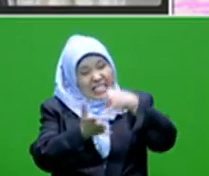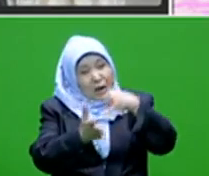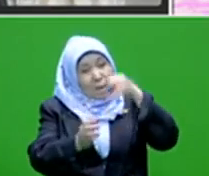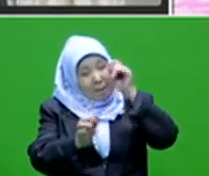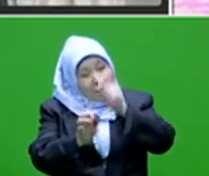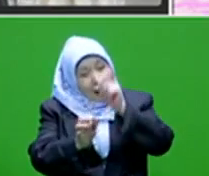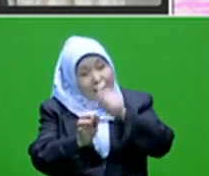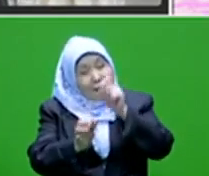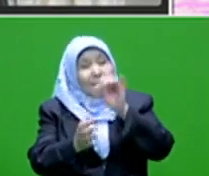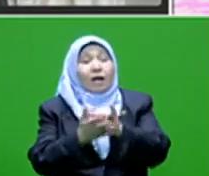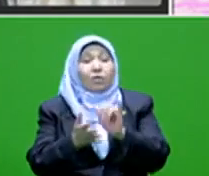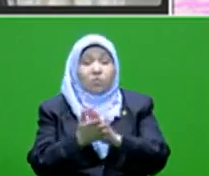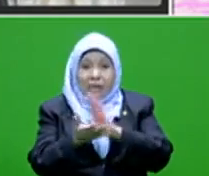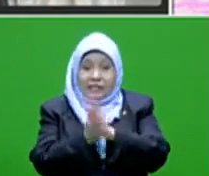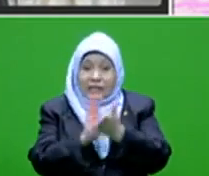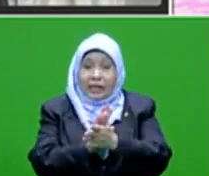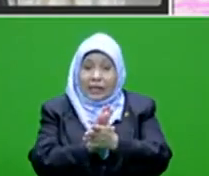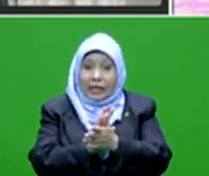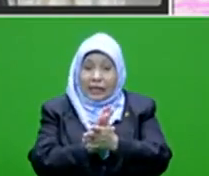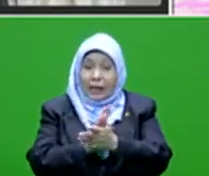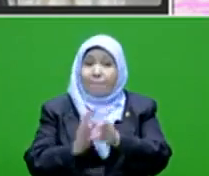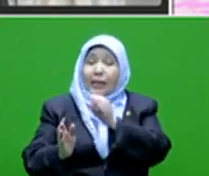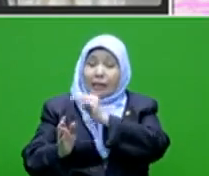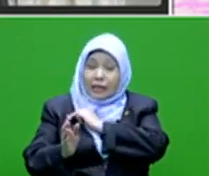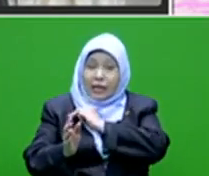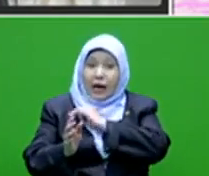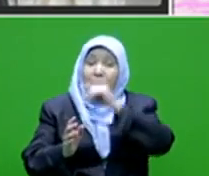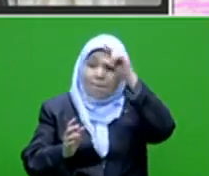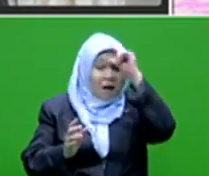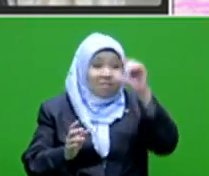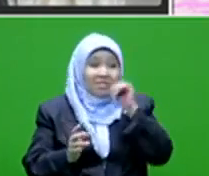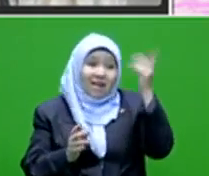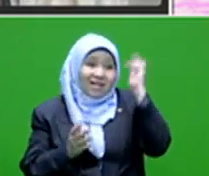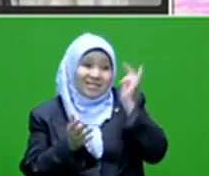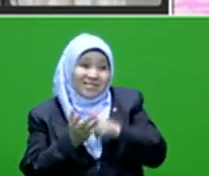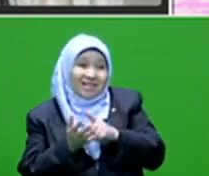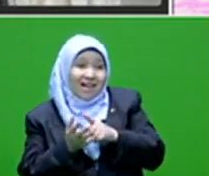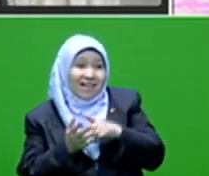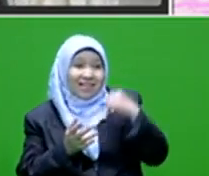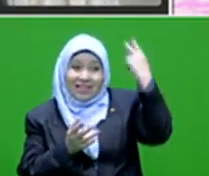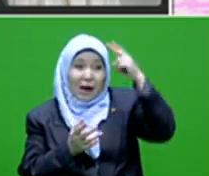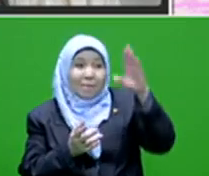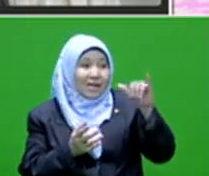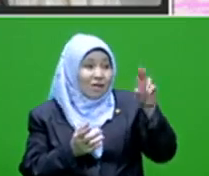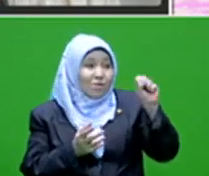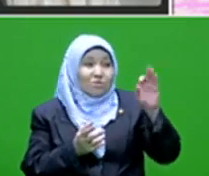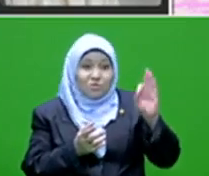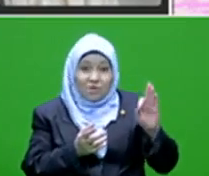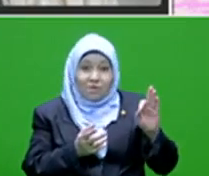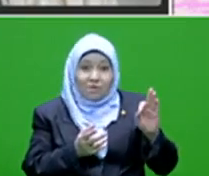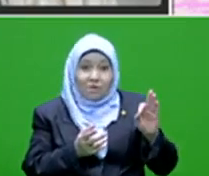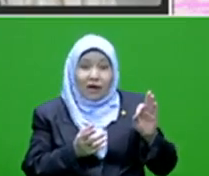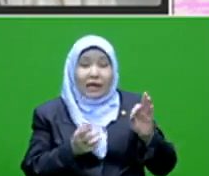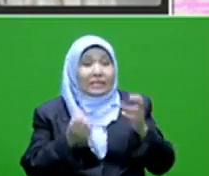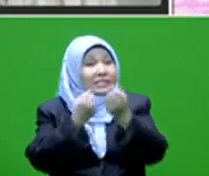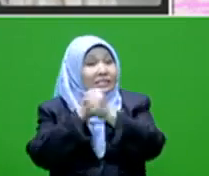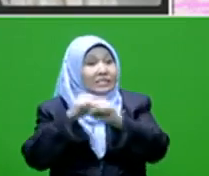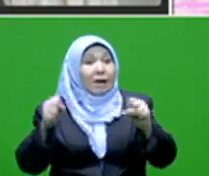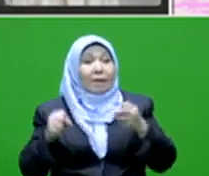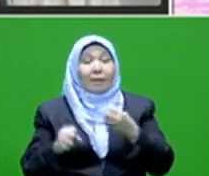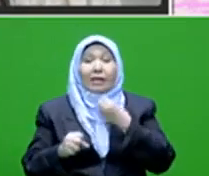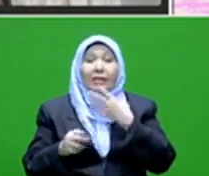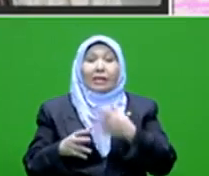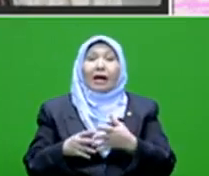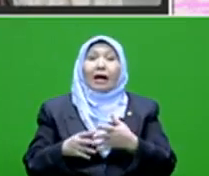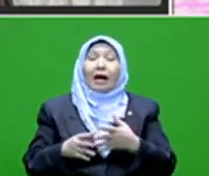Nabi Yusuf sudah jadi pemerintah, si abang yang tak kenal lagi Nabi Yusuf ini sebagai Nabi Yusuf, siap lagi dia kata,